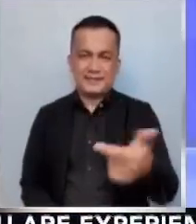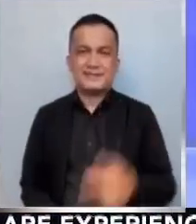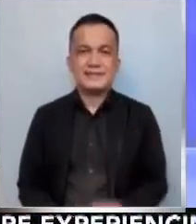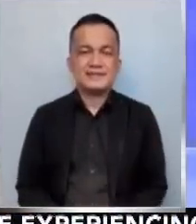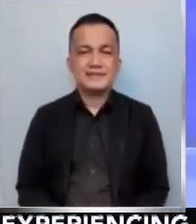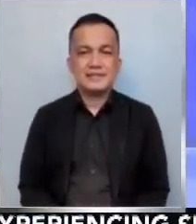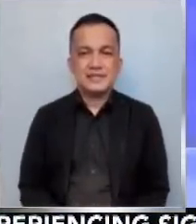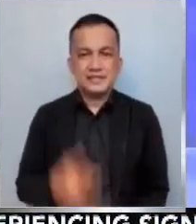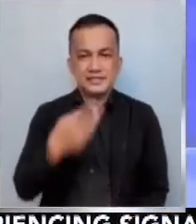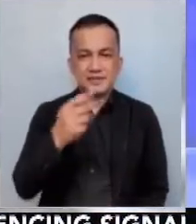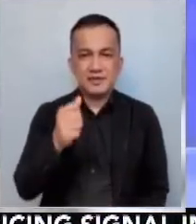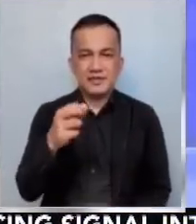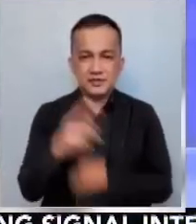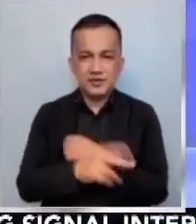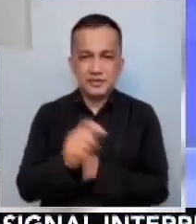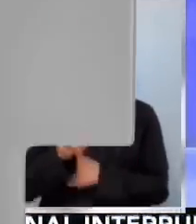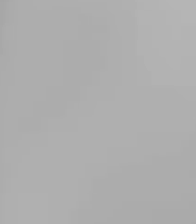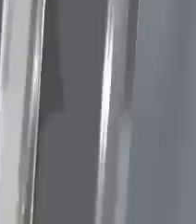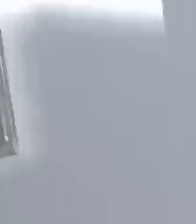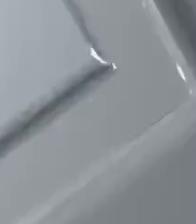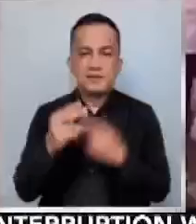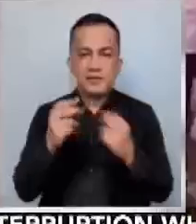GMA Regional TV Balitang Bista.